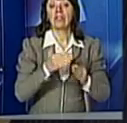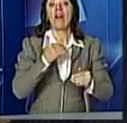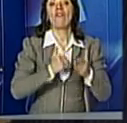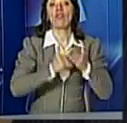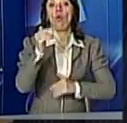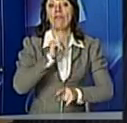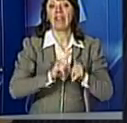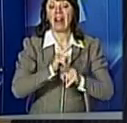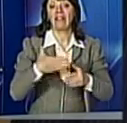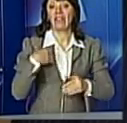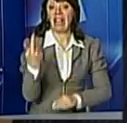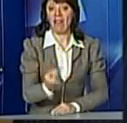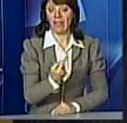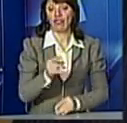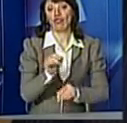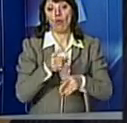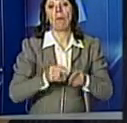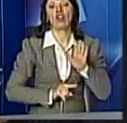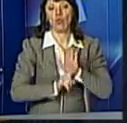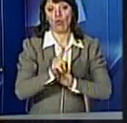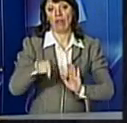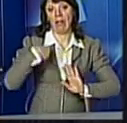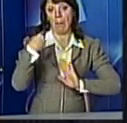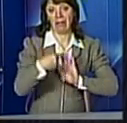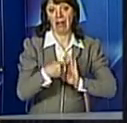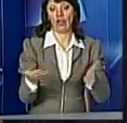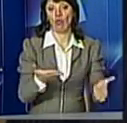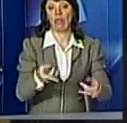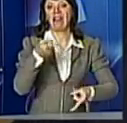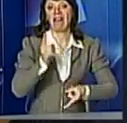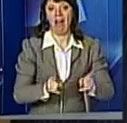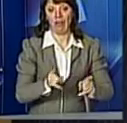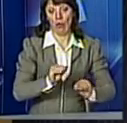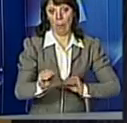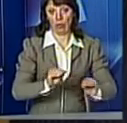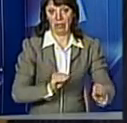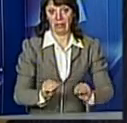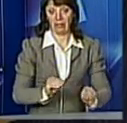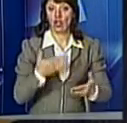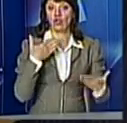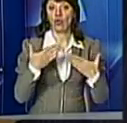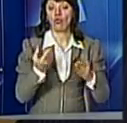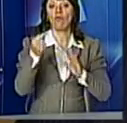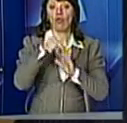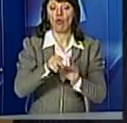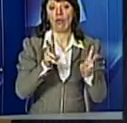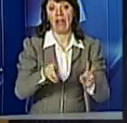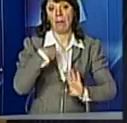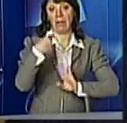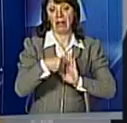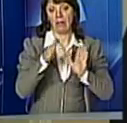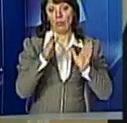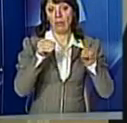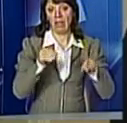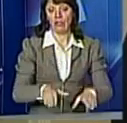лівщини щоб ми все-таки зрушили це питання на рівні ну якоїсь реальної позиції стосовно того як ми питання будемо